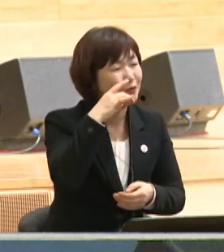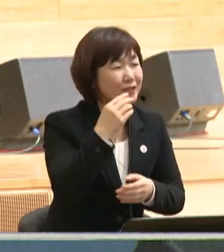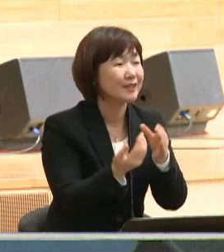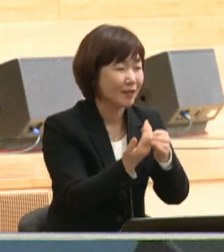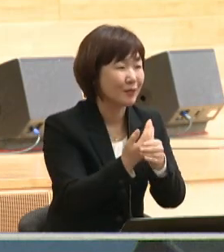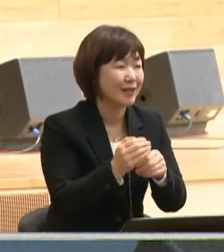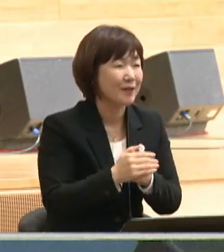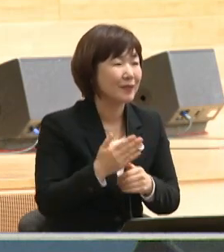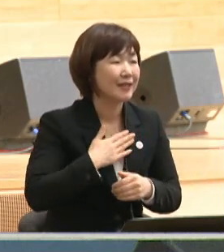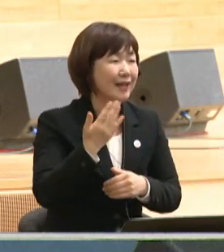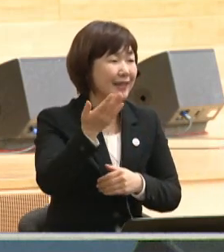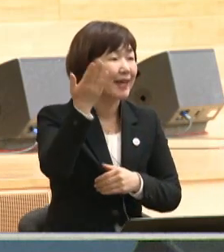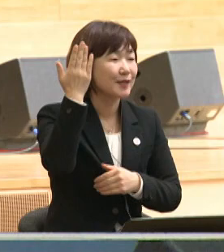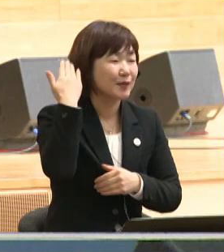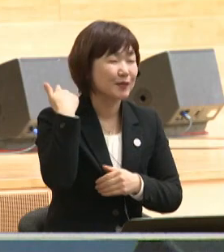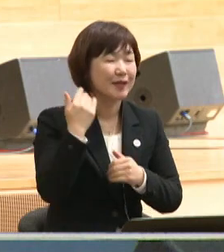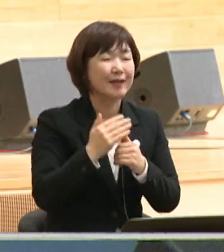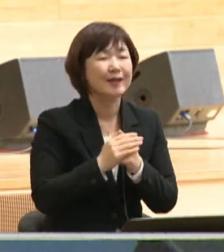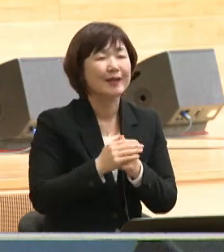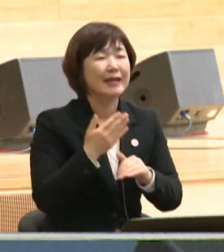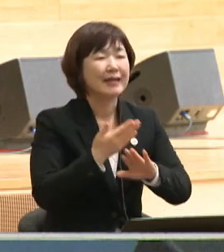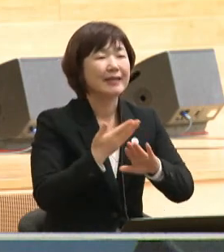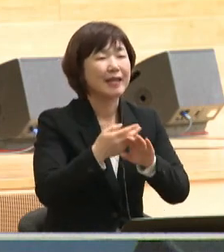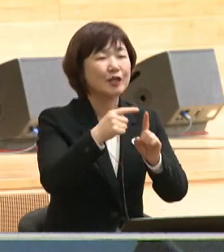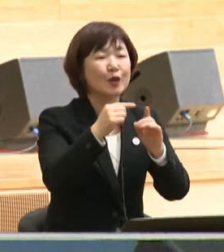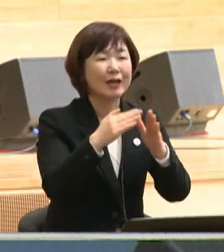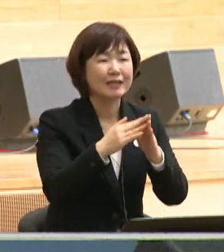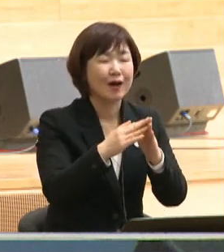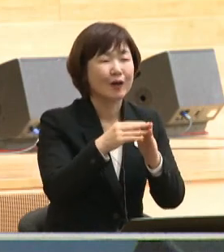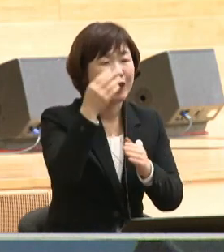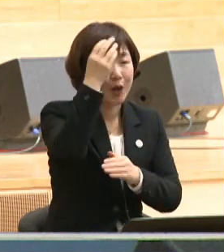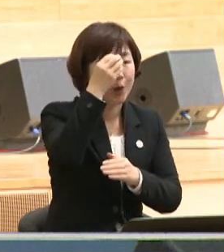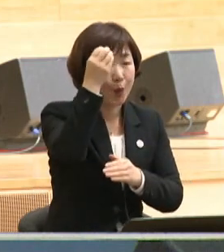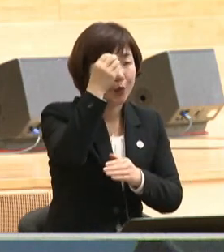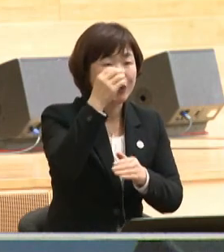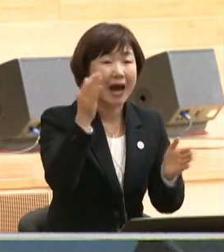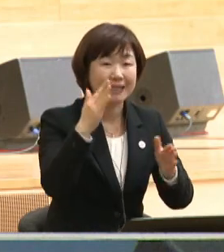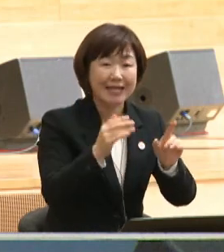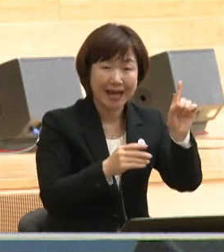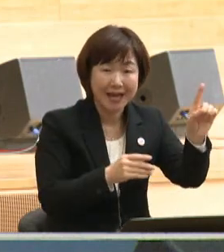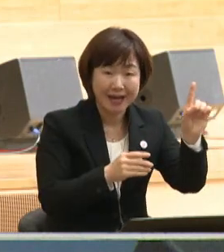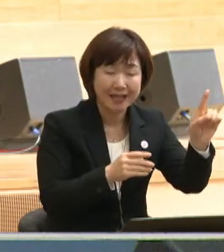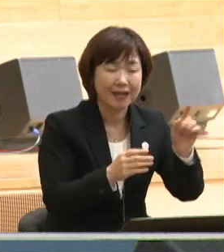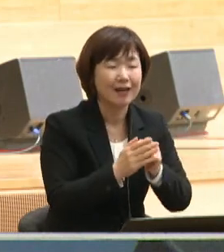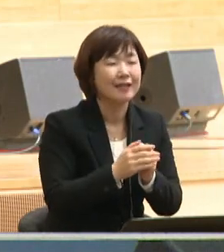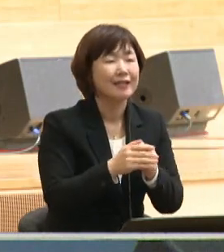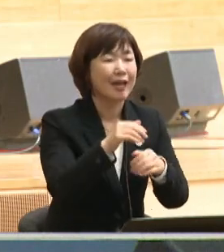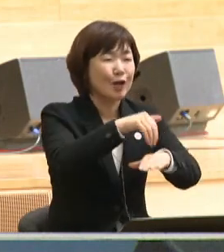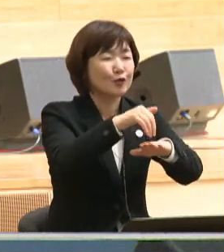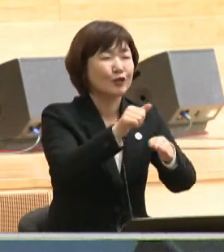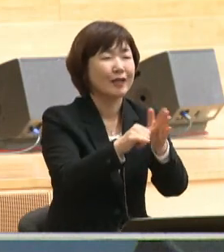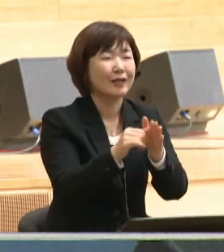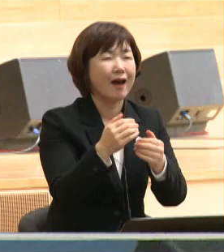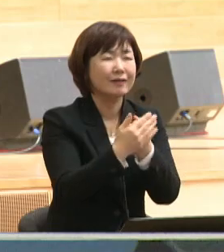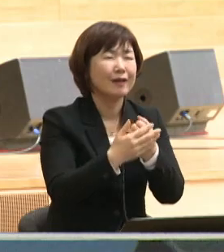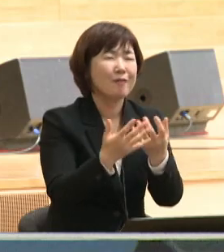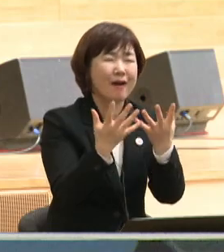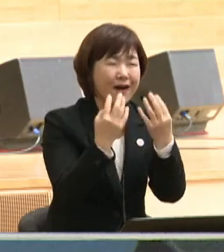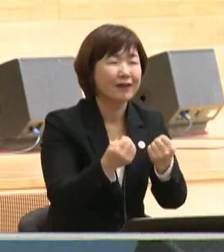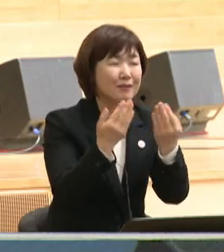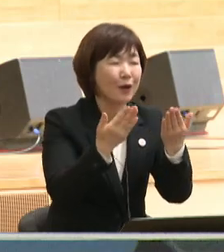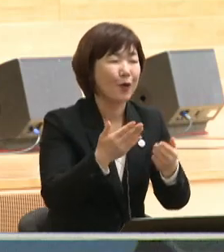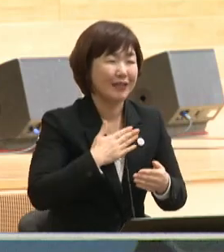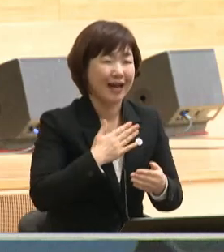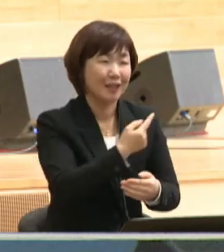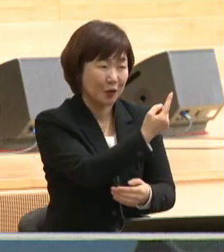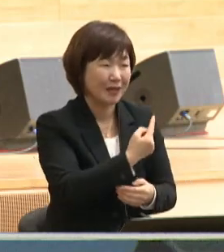제가 예전에 교회에서 그 사역할 때에 중고등부 한 지체가 수련회 때 은혜를 많이 받고 나서 저한테 다가 이렇게